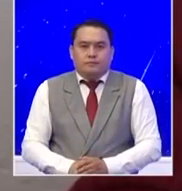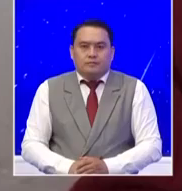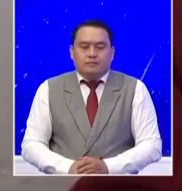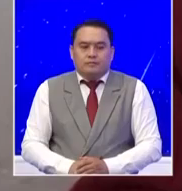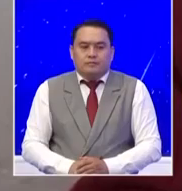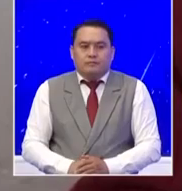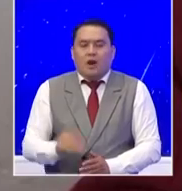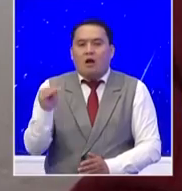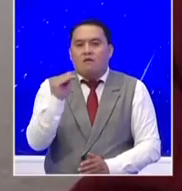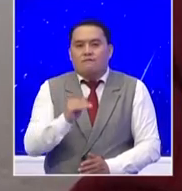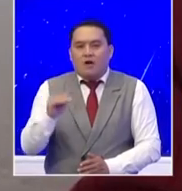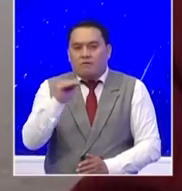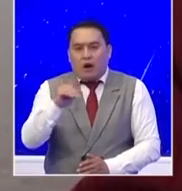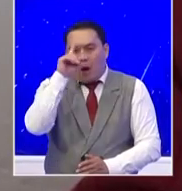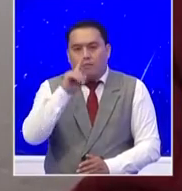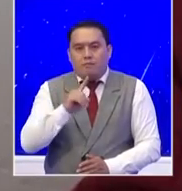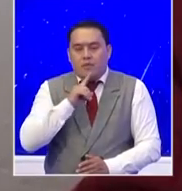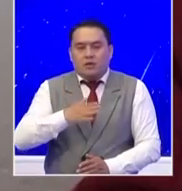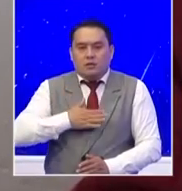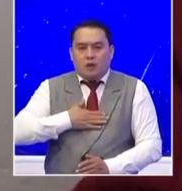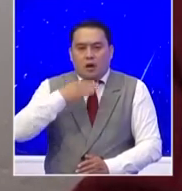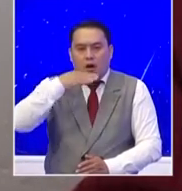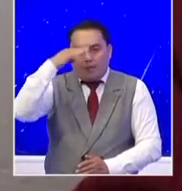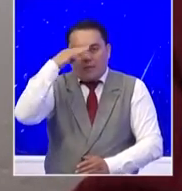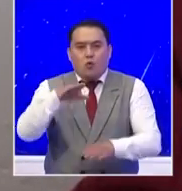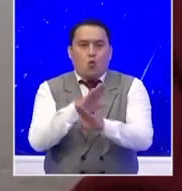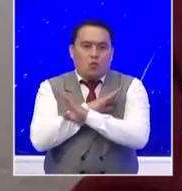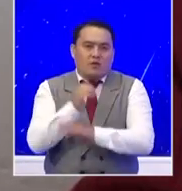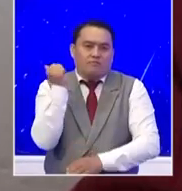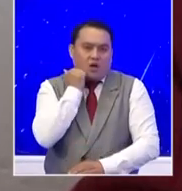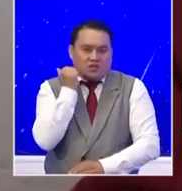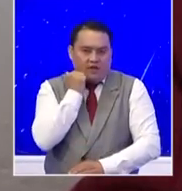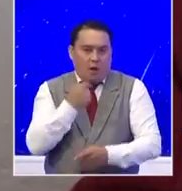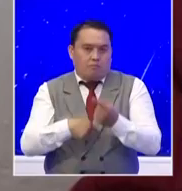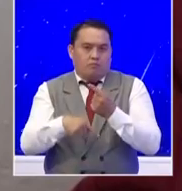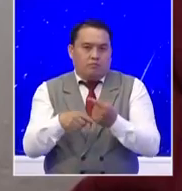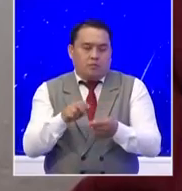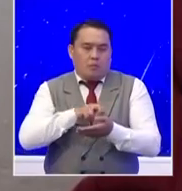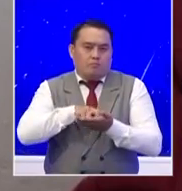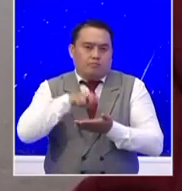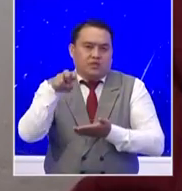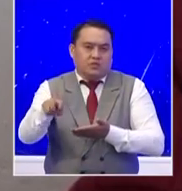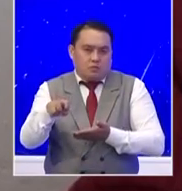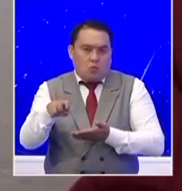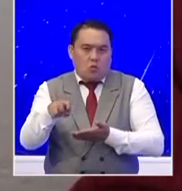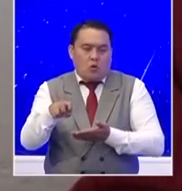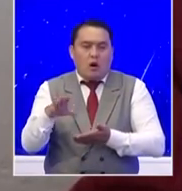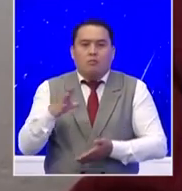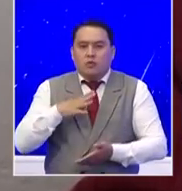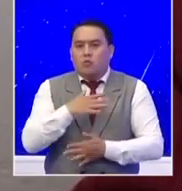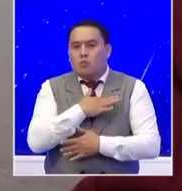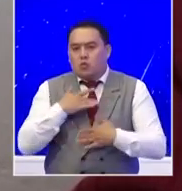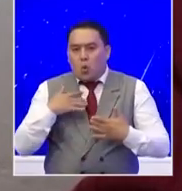В феврале месяце наш отец погиб под Москвой. Нам пришла похоронка. Было